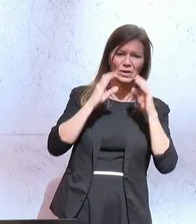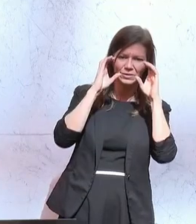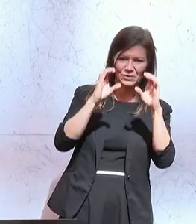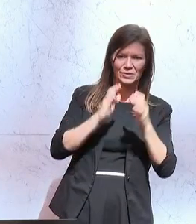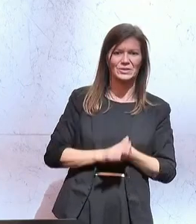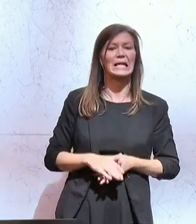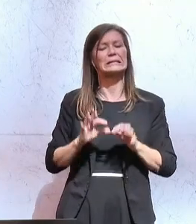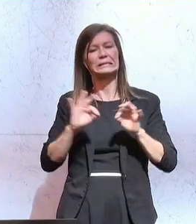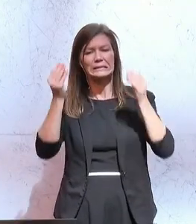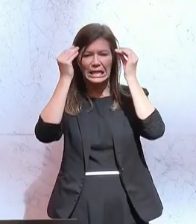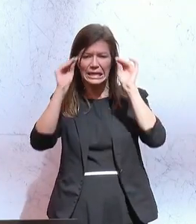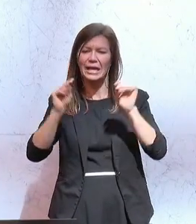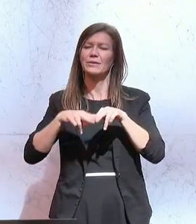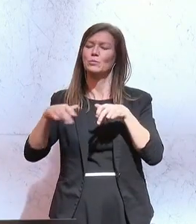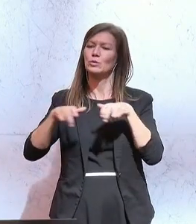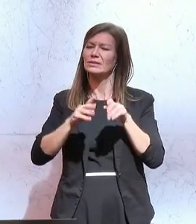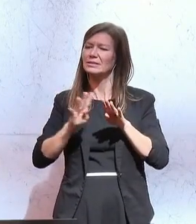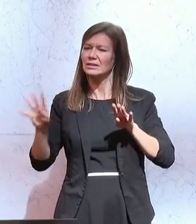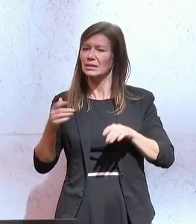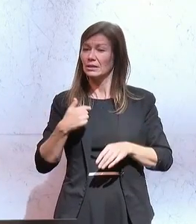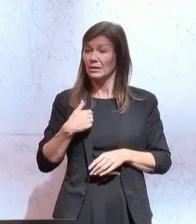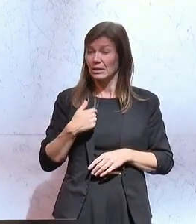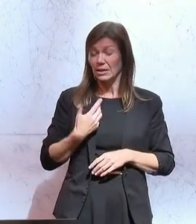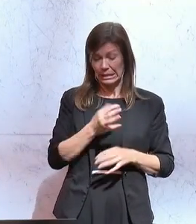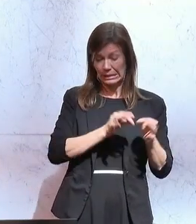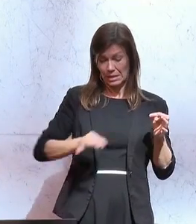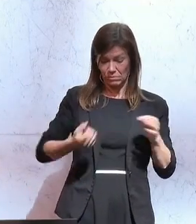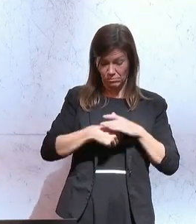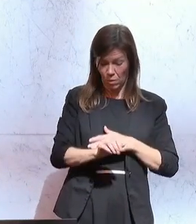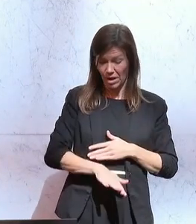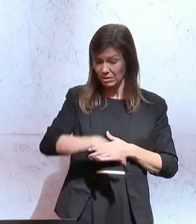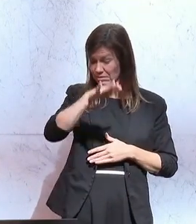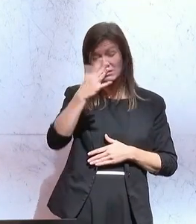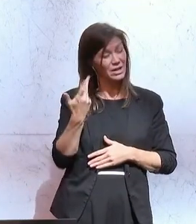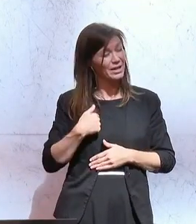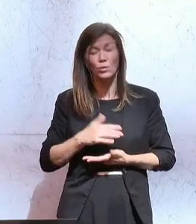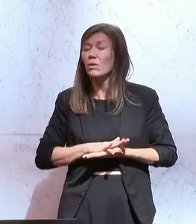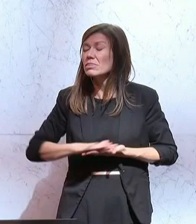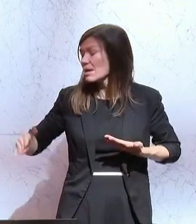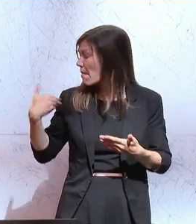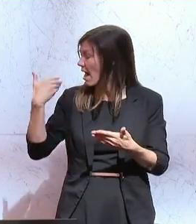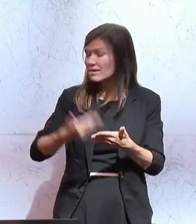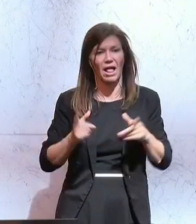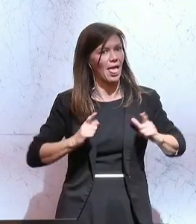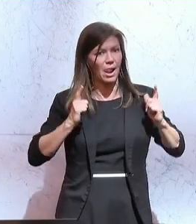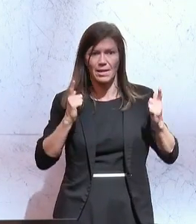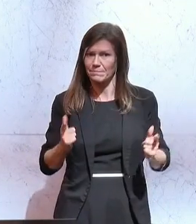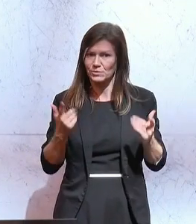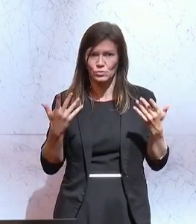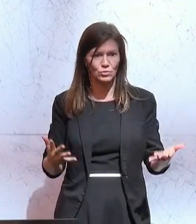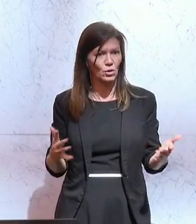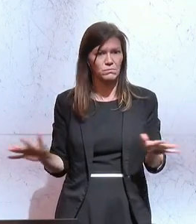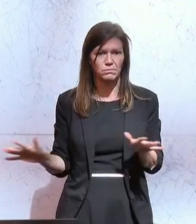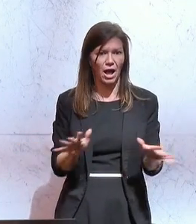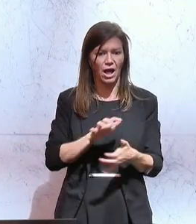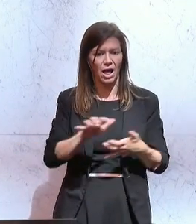seit 57 Jahren in Niederösterreich und ich persönlich habe so etwas noch nie erlebt. Ich möchte mich auch, wie meine Vorredner natürlich,